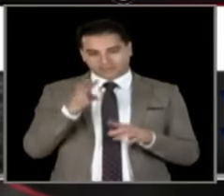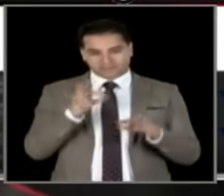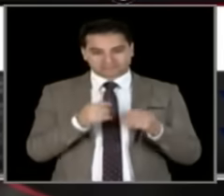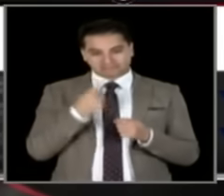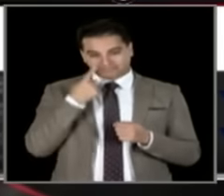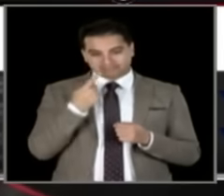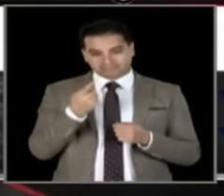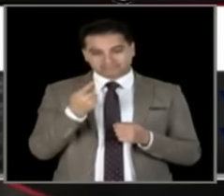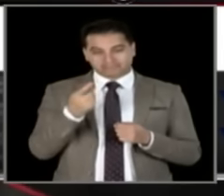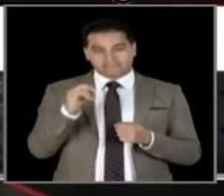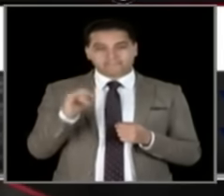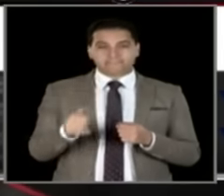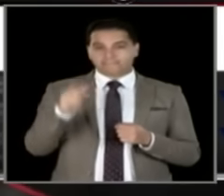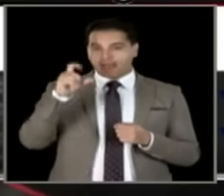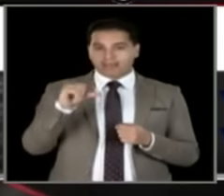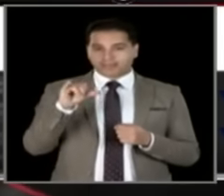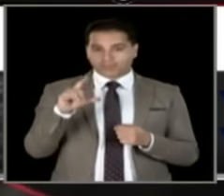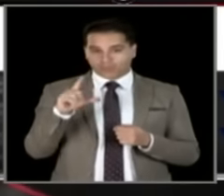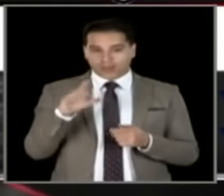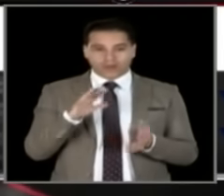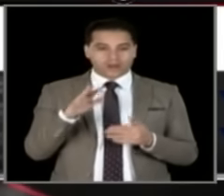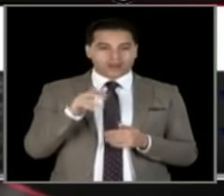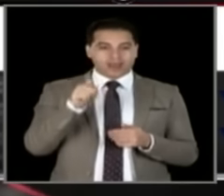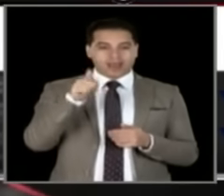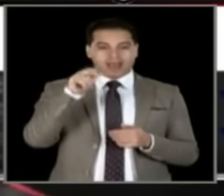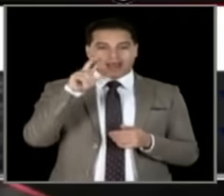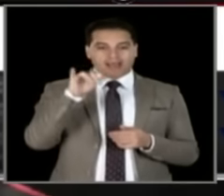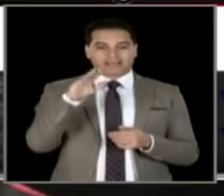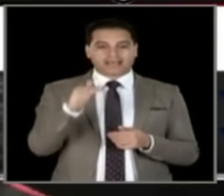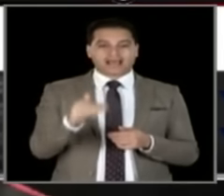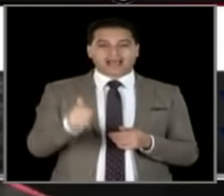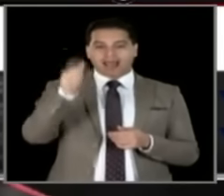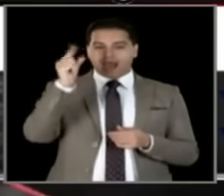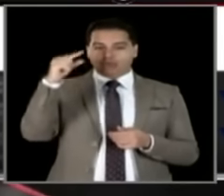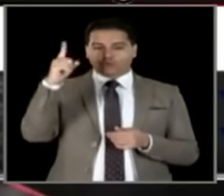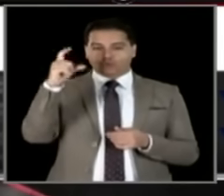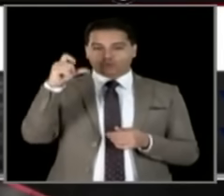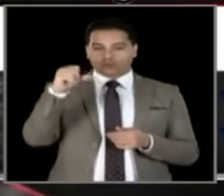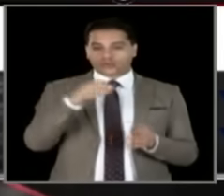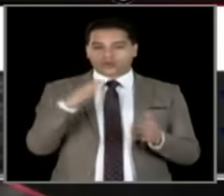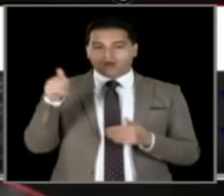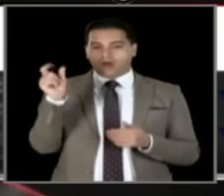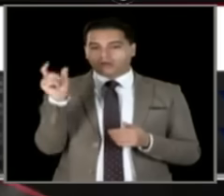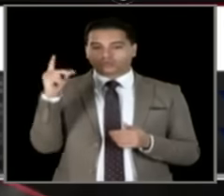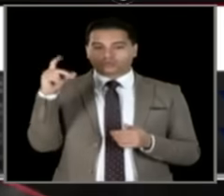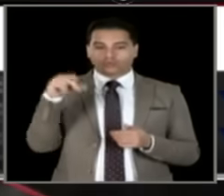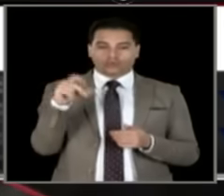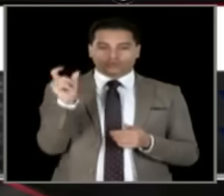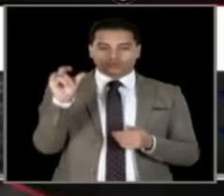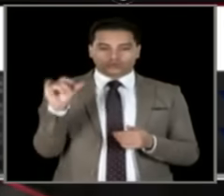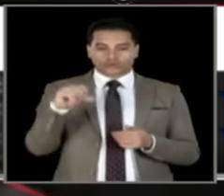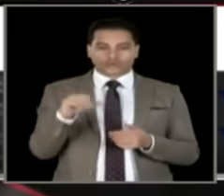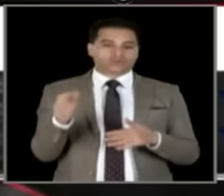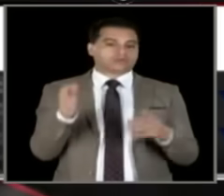5. مانويل ريفاس، أليخاندرو كاسونا، أنطونيو مولينا،